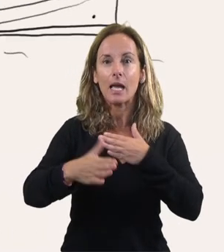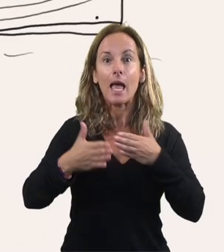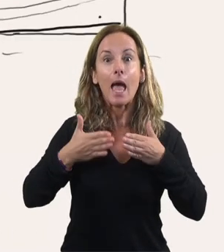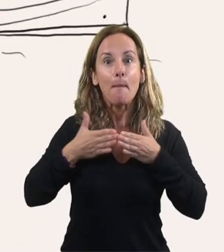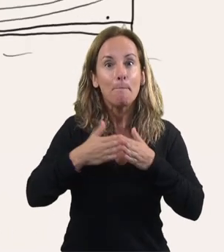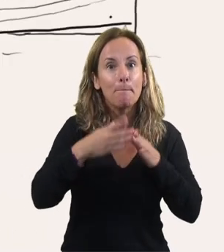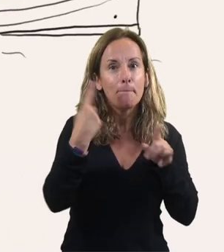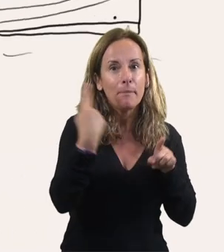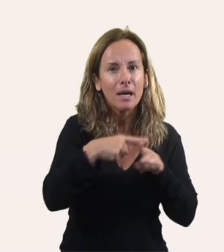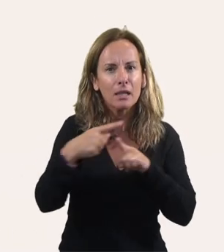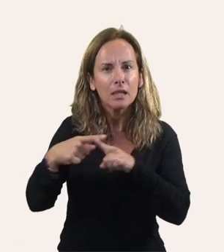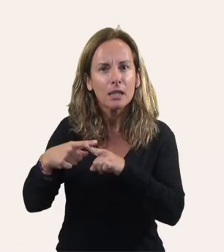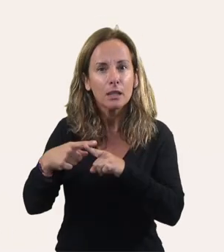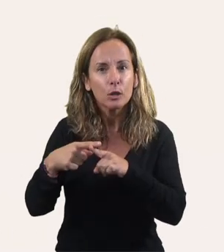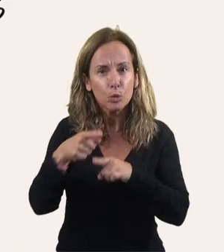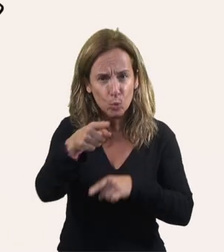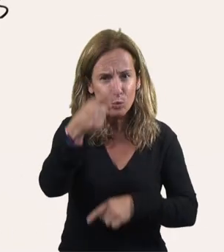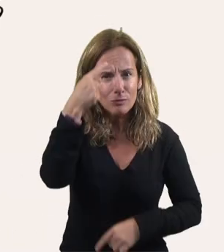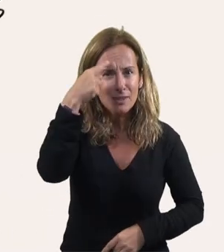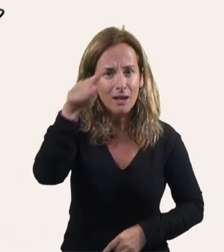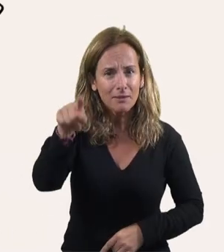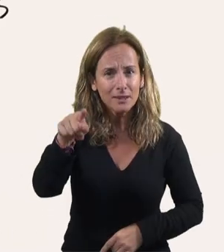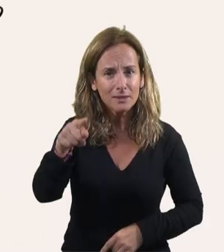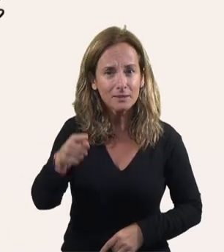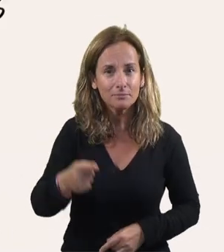La